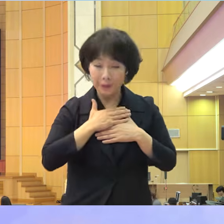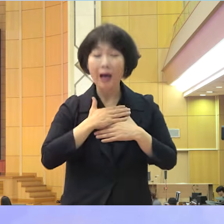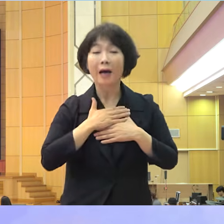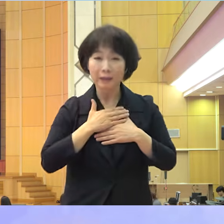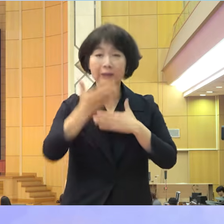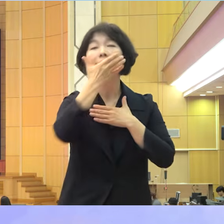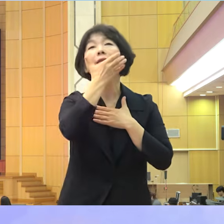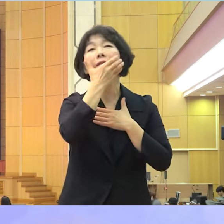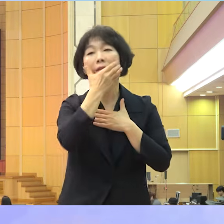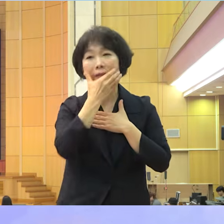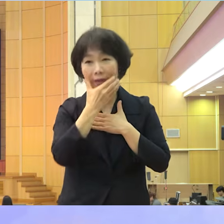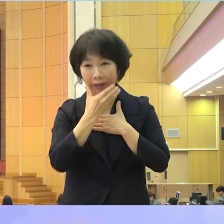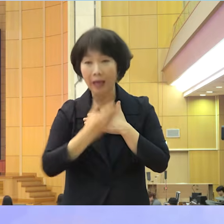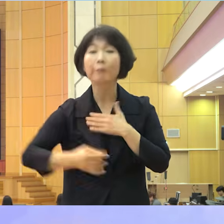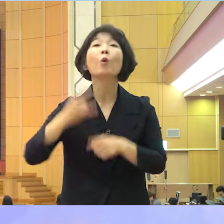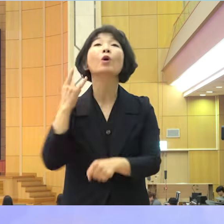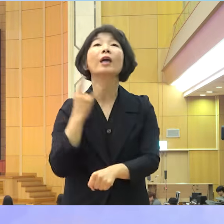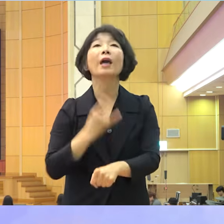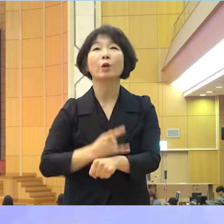나는